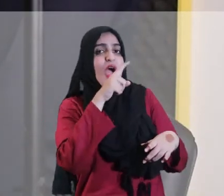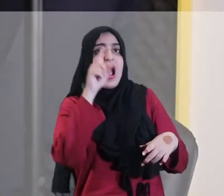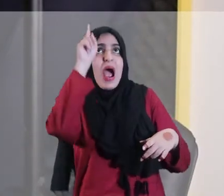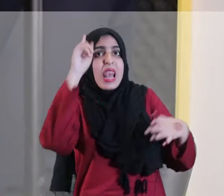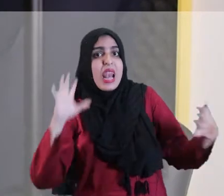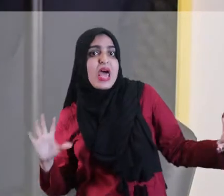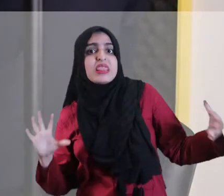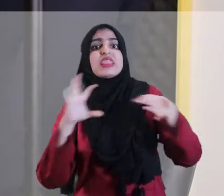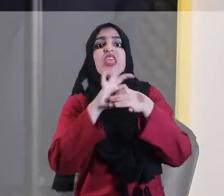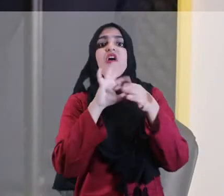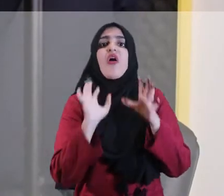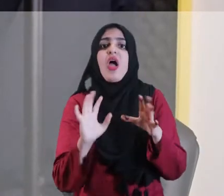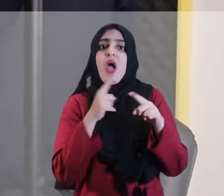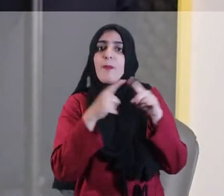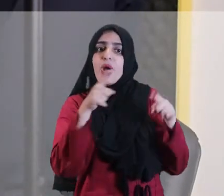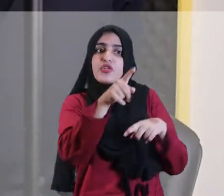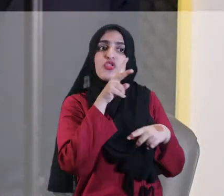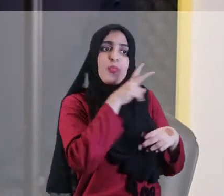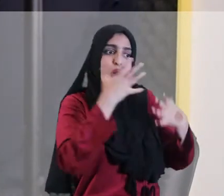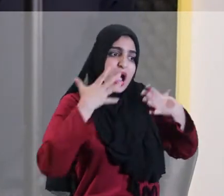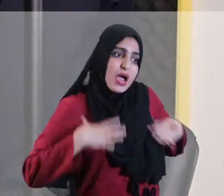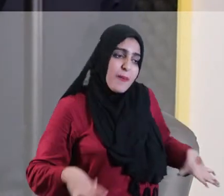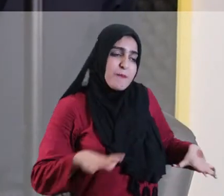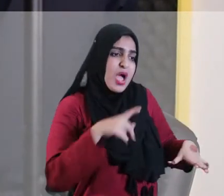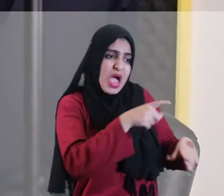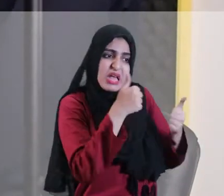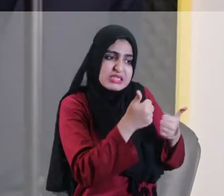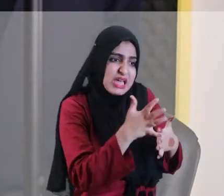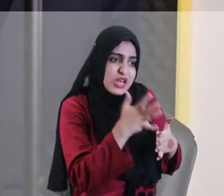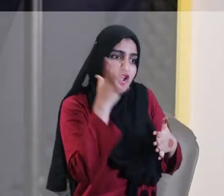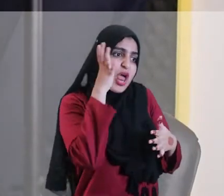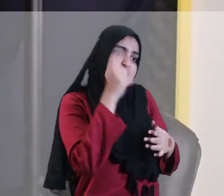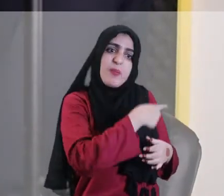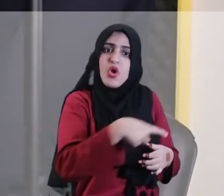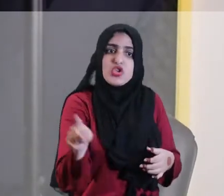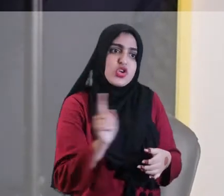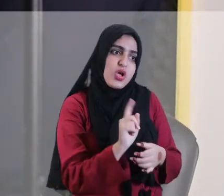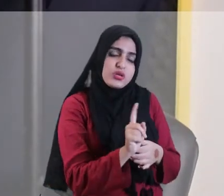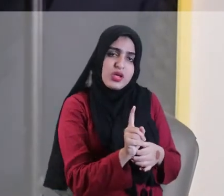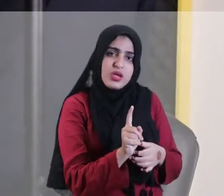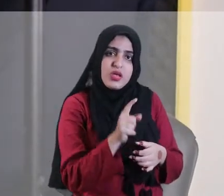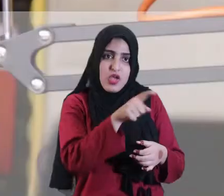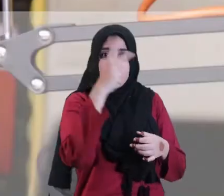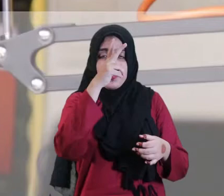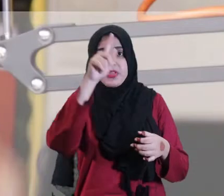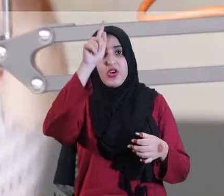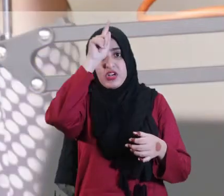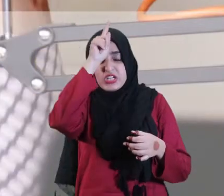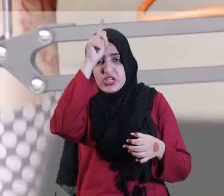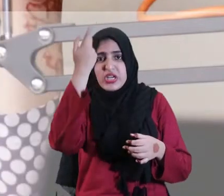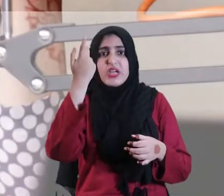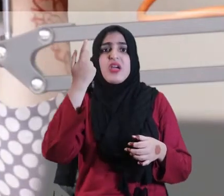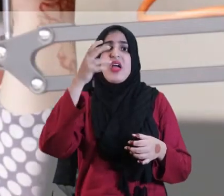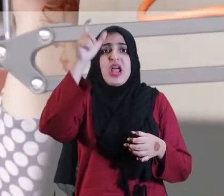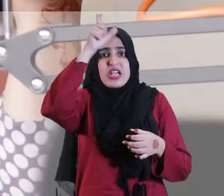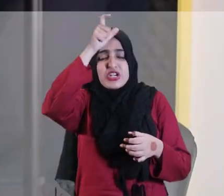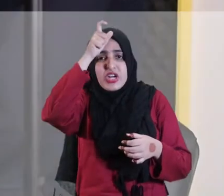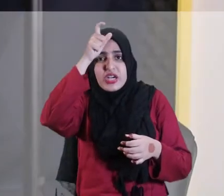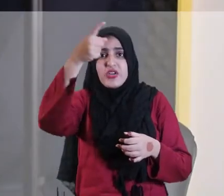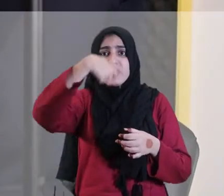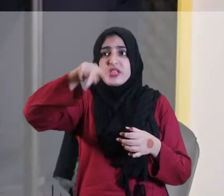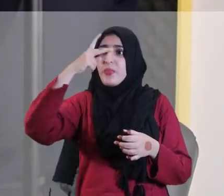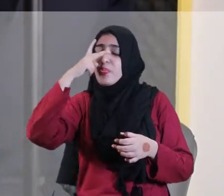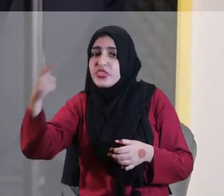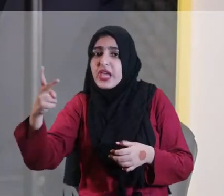के बेसिस पर डॉक्टर कि मैं आप देखेंगे शॉर्ट में पड़े हो बिल्कुल वह हमारे शरीयत का जो कानून है घुटने से नीचे वह पर